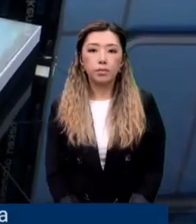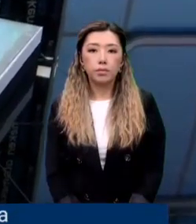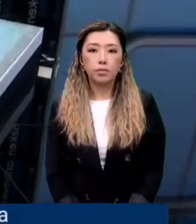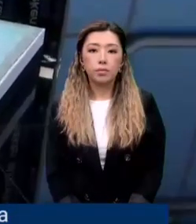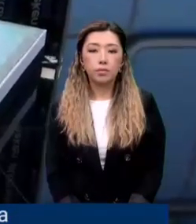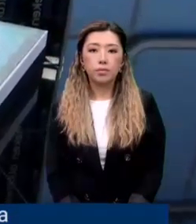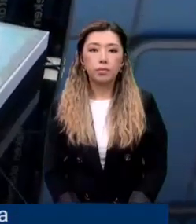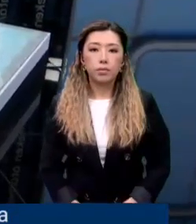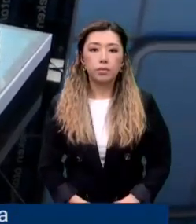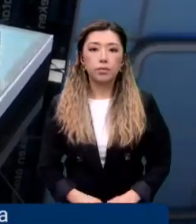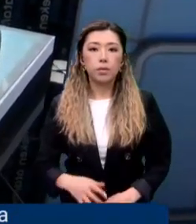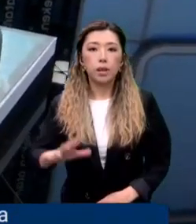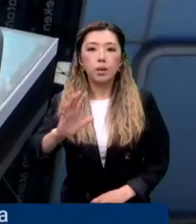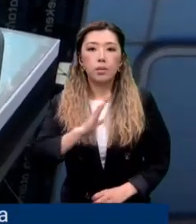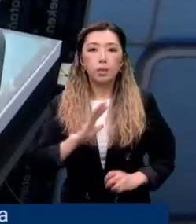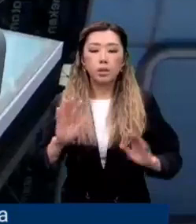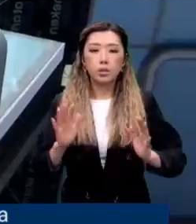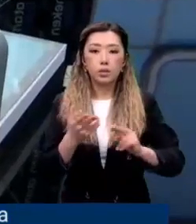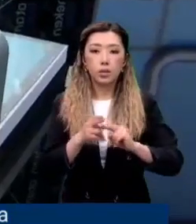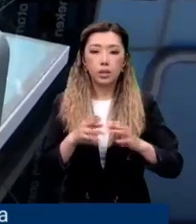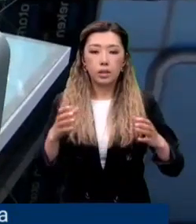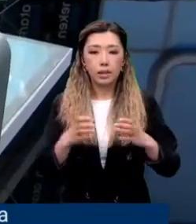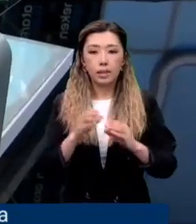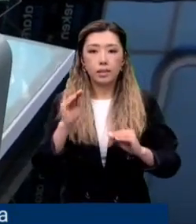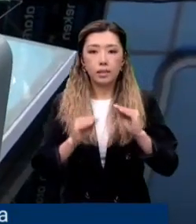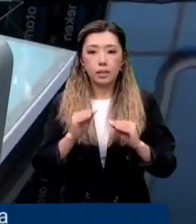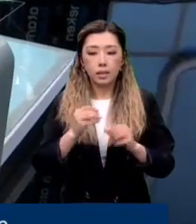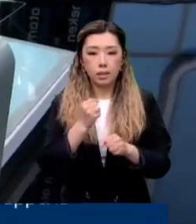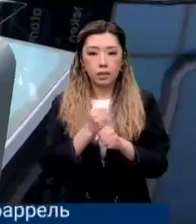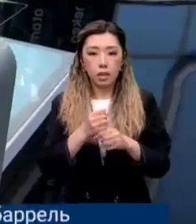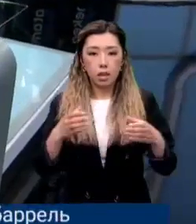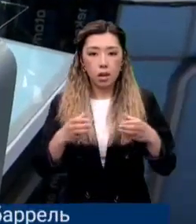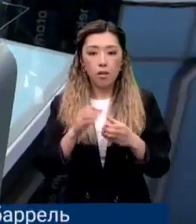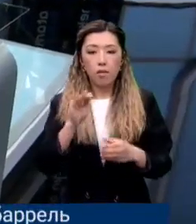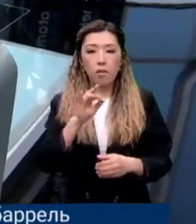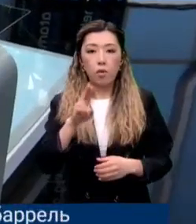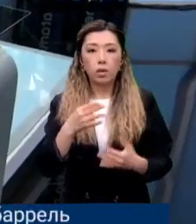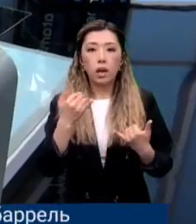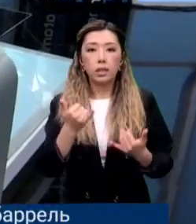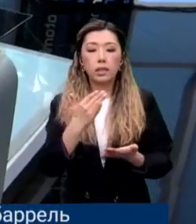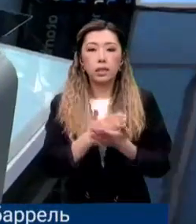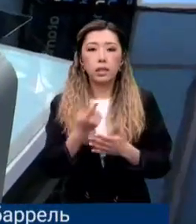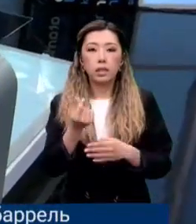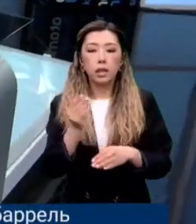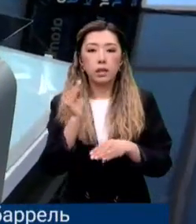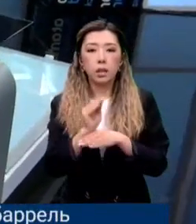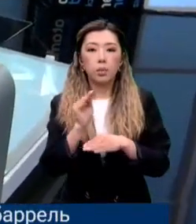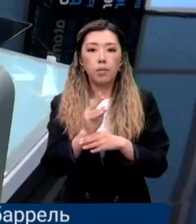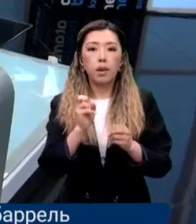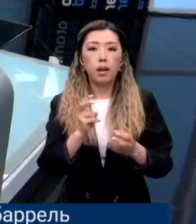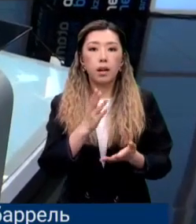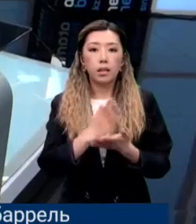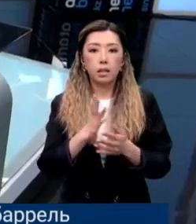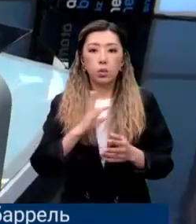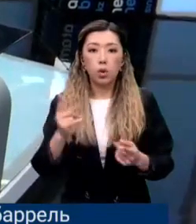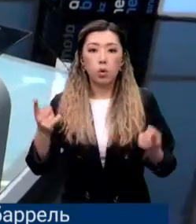Все помнят, в принципе, да, предысторию создания фонда. Скажите, с какой периодичностью в фонд сегодня поступают деньги? Ведь президент сказал, что вот эти